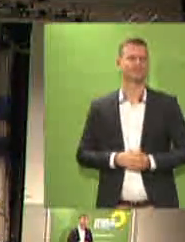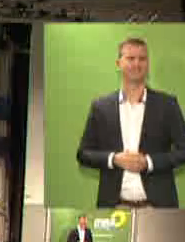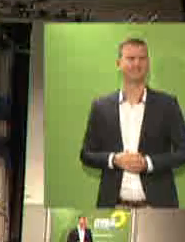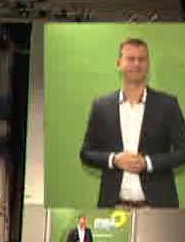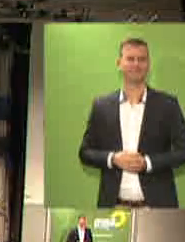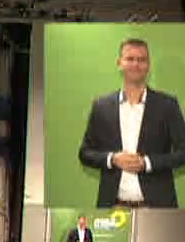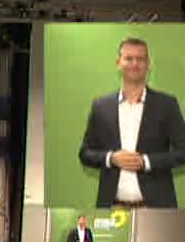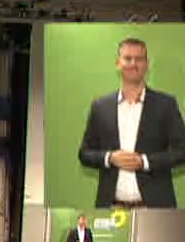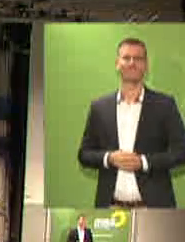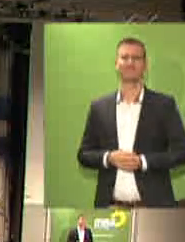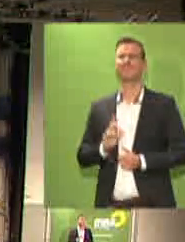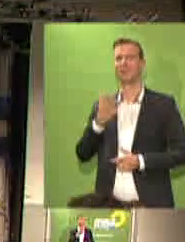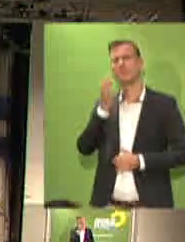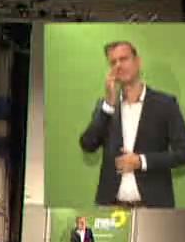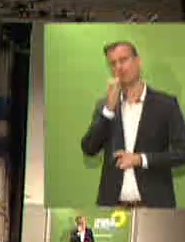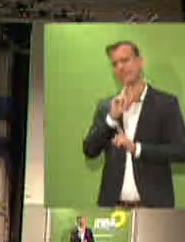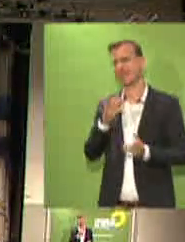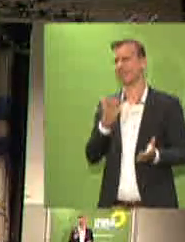Oliver, auch du hast 5 Minuten.